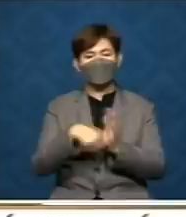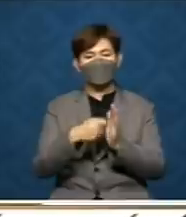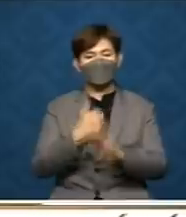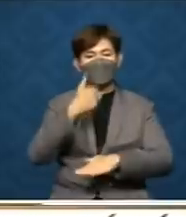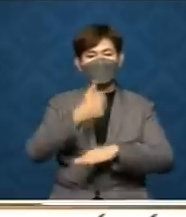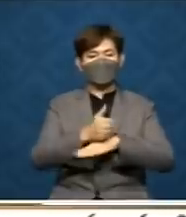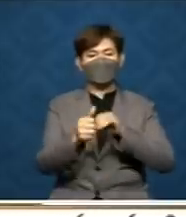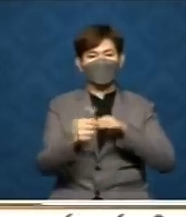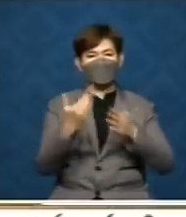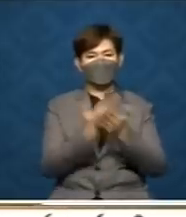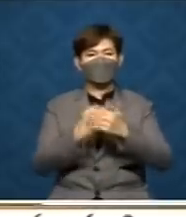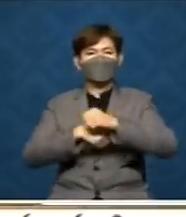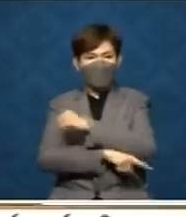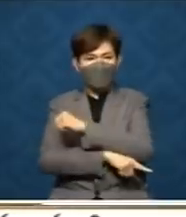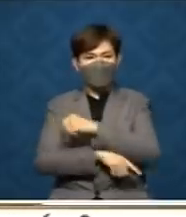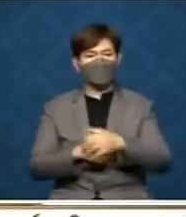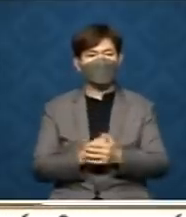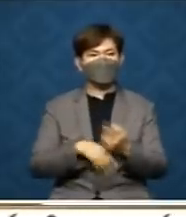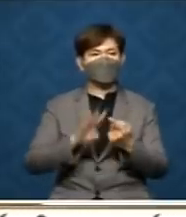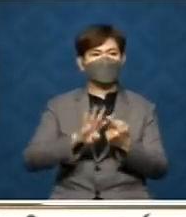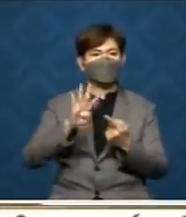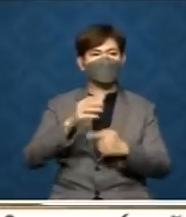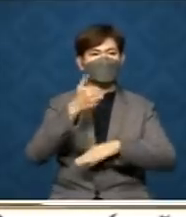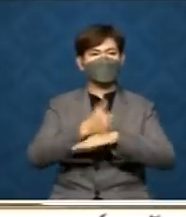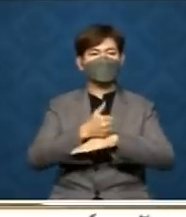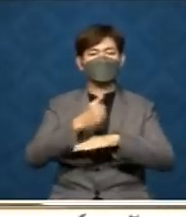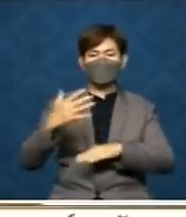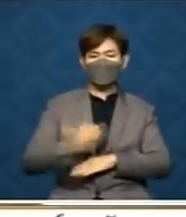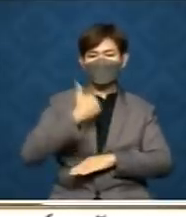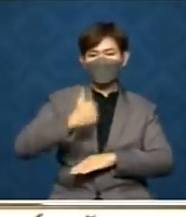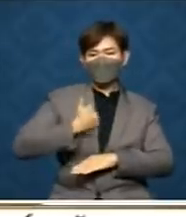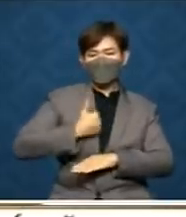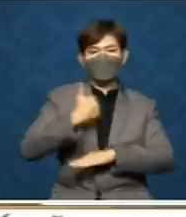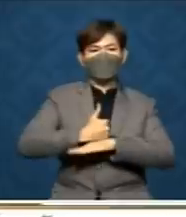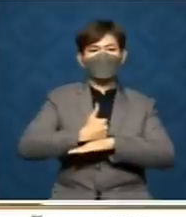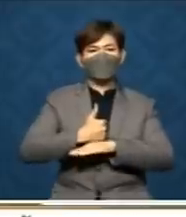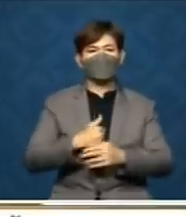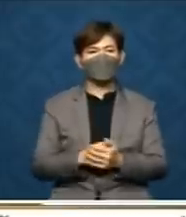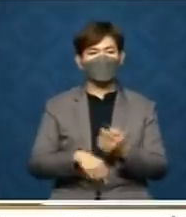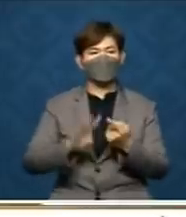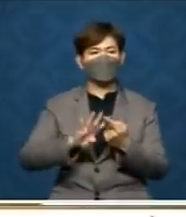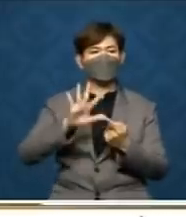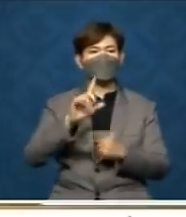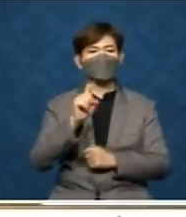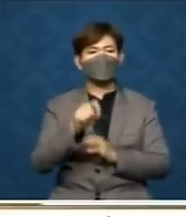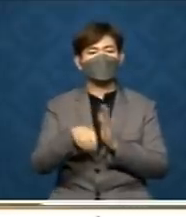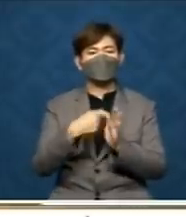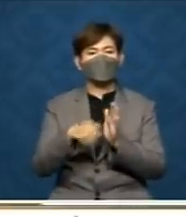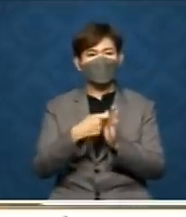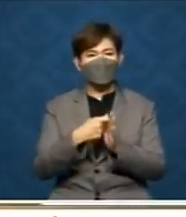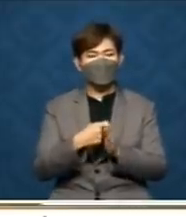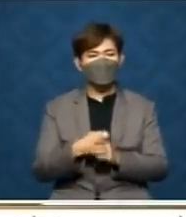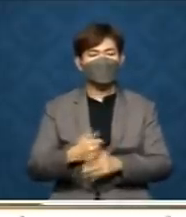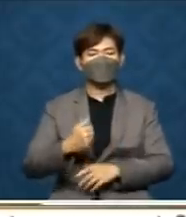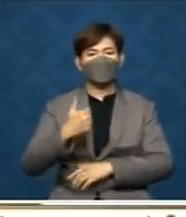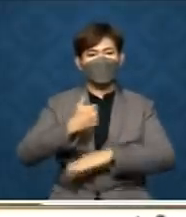โกงขั้นตอนที่ 4ก็ตายเพราะผู้นำโอหังทางอำนาจนะและอันที่ 5ตายเพราะ